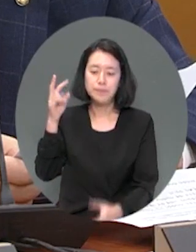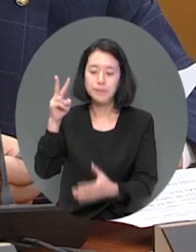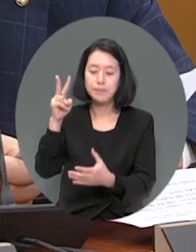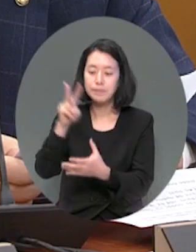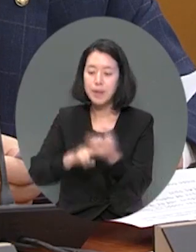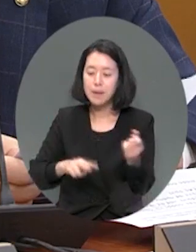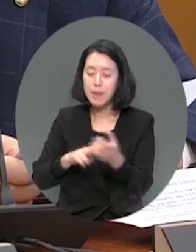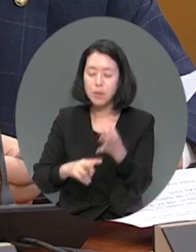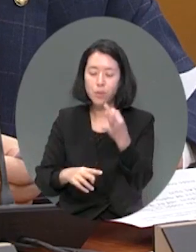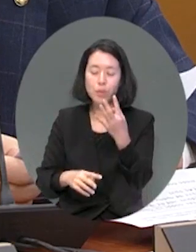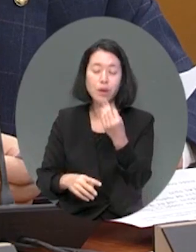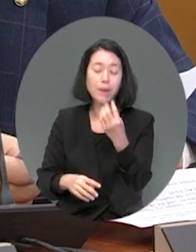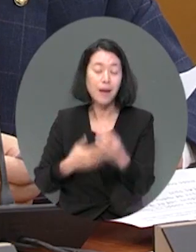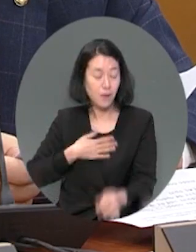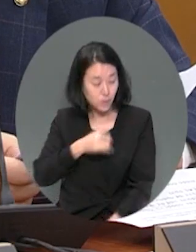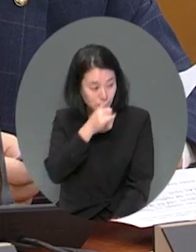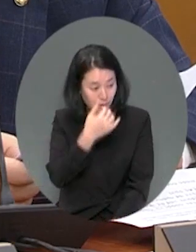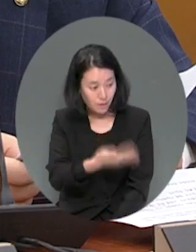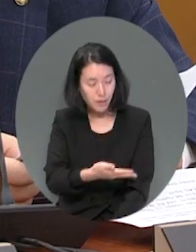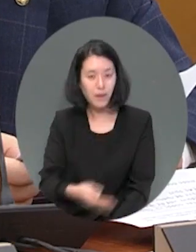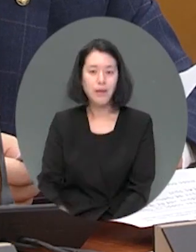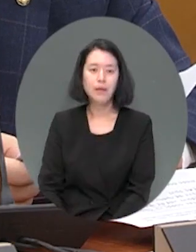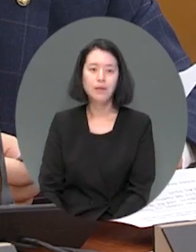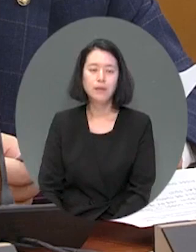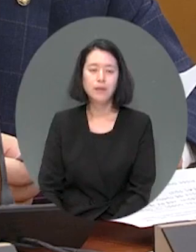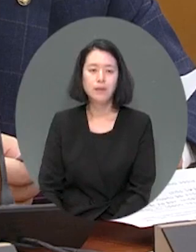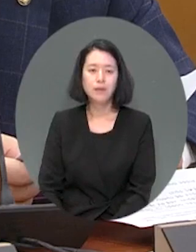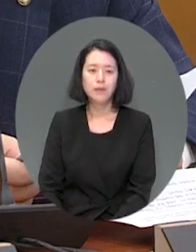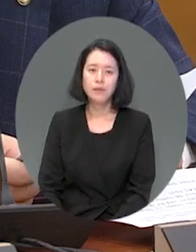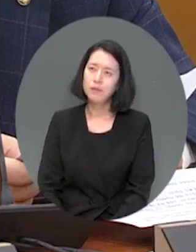판매가는 얼마라고 알고 있습니까?